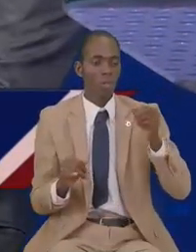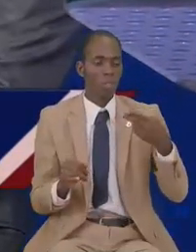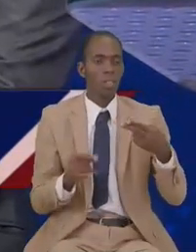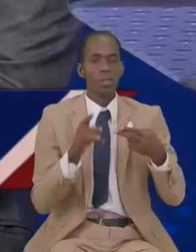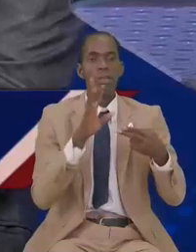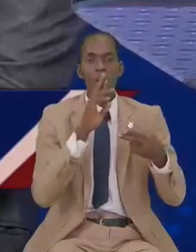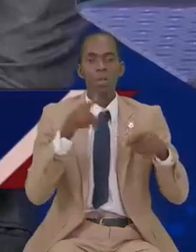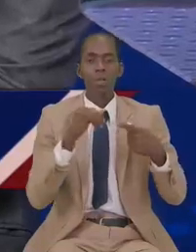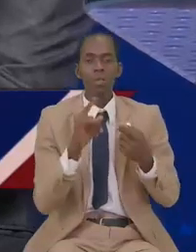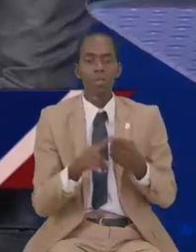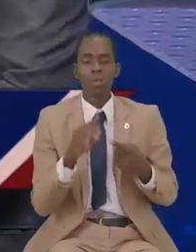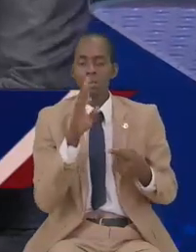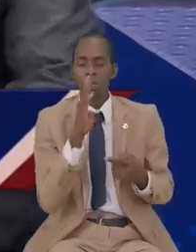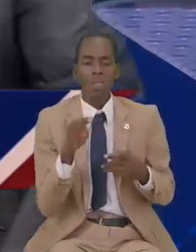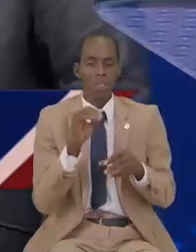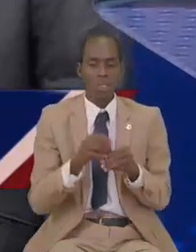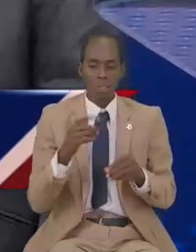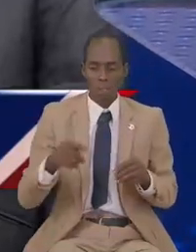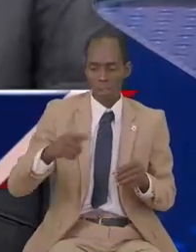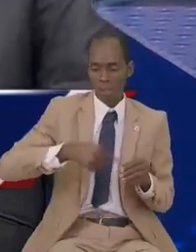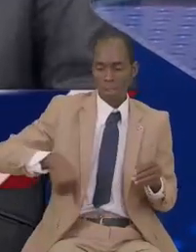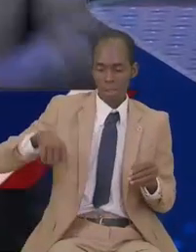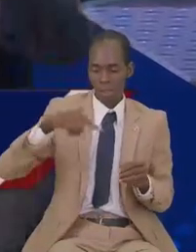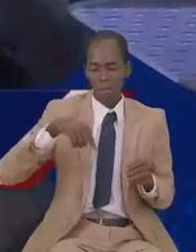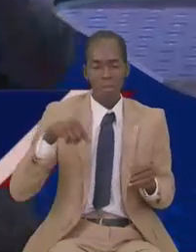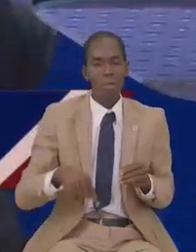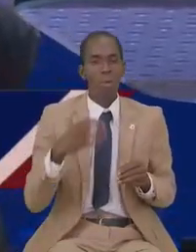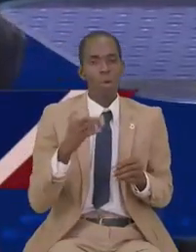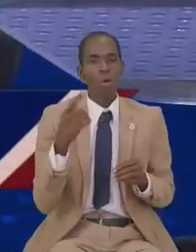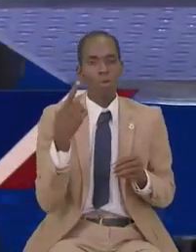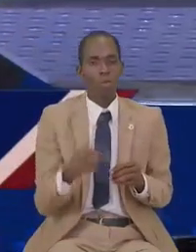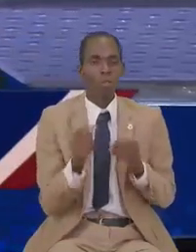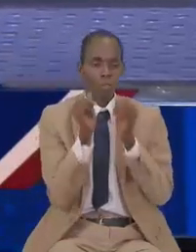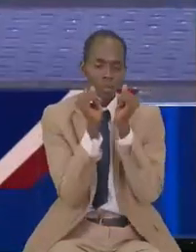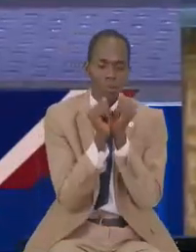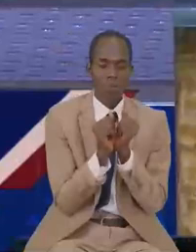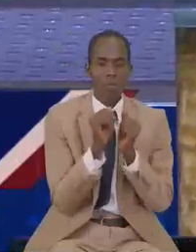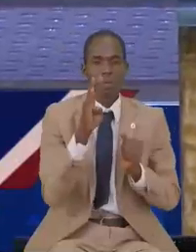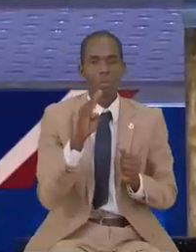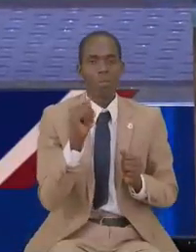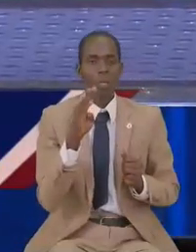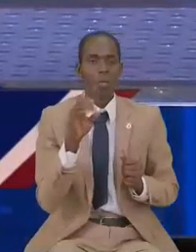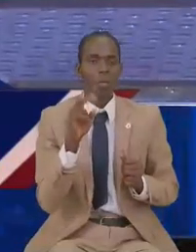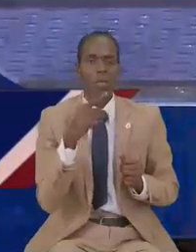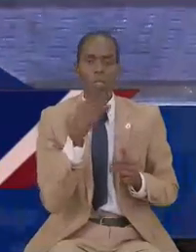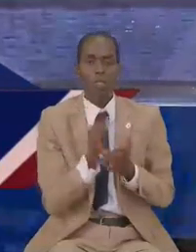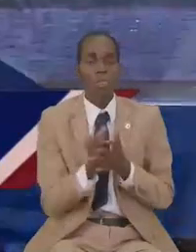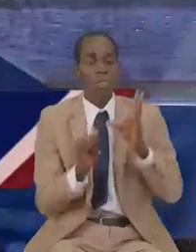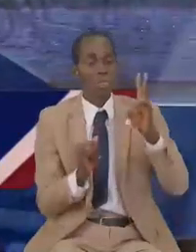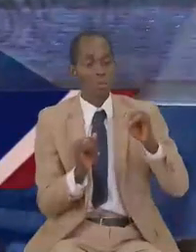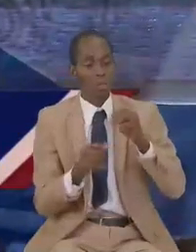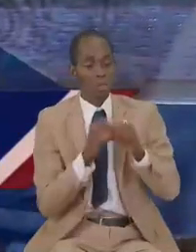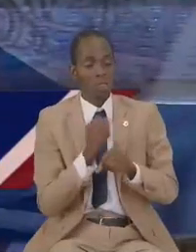seras, tu deviendras le captif dans le gouffre des Babyloniens, dans le cache des